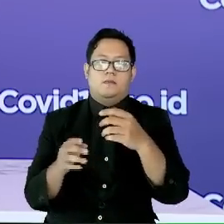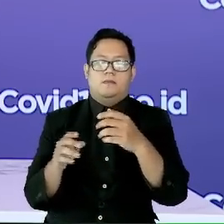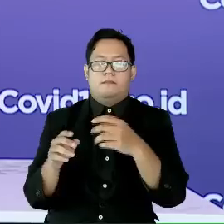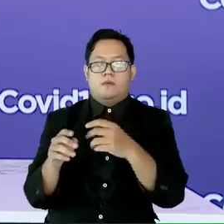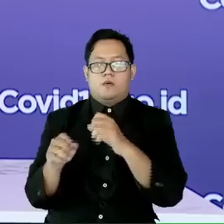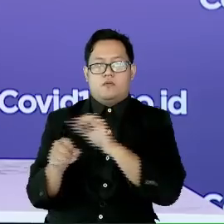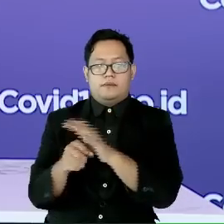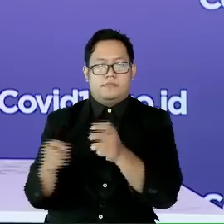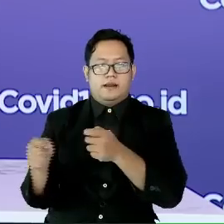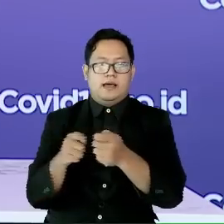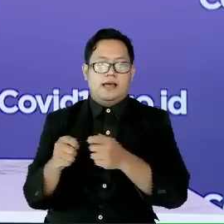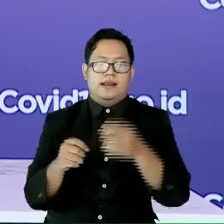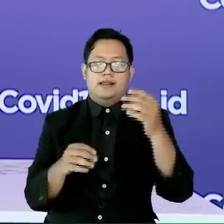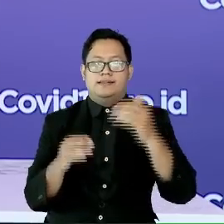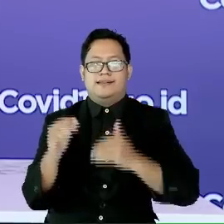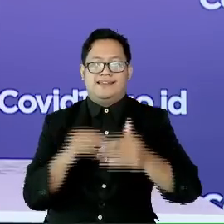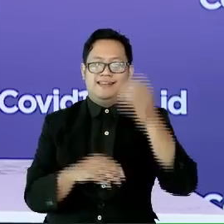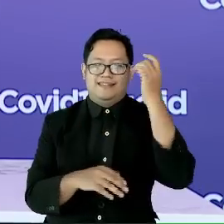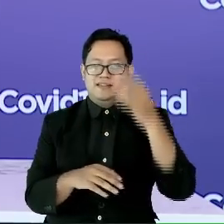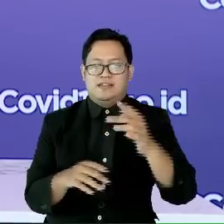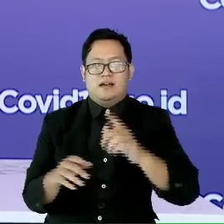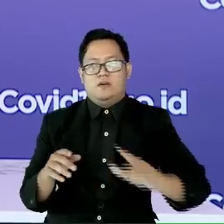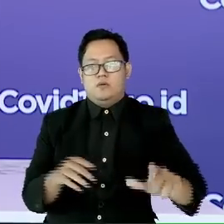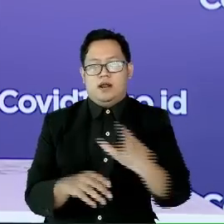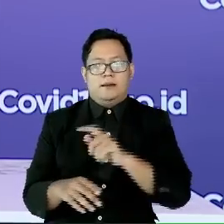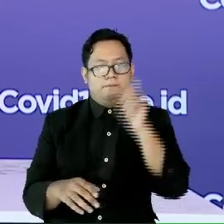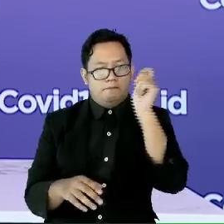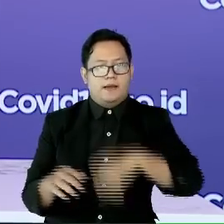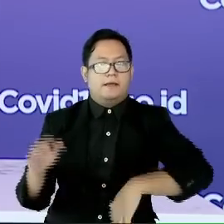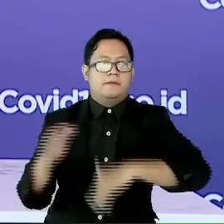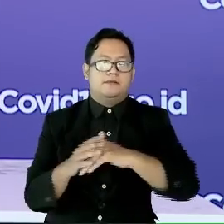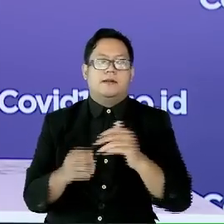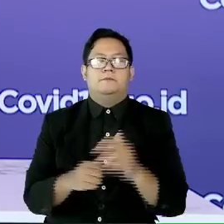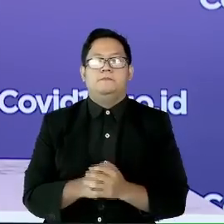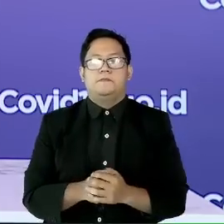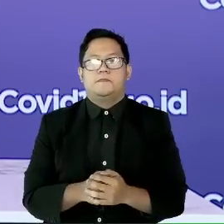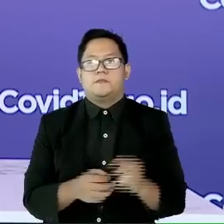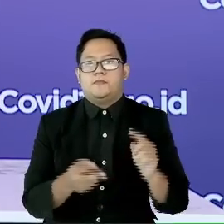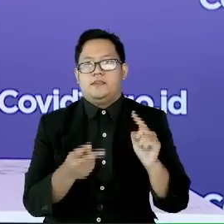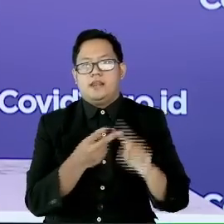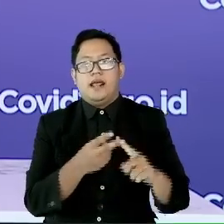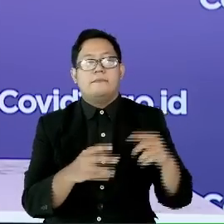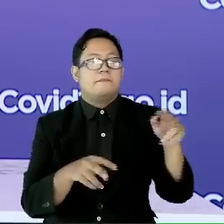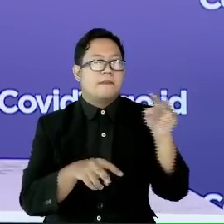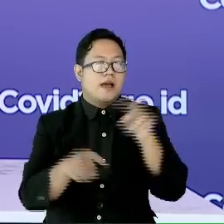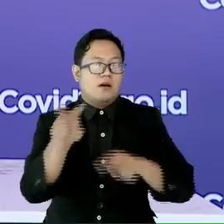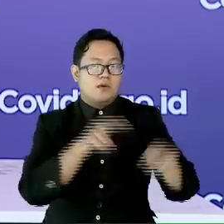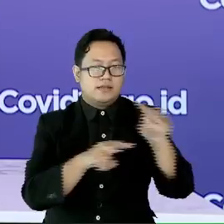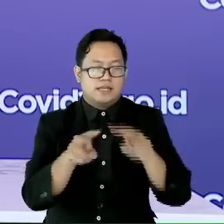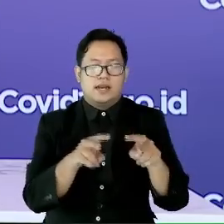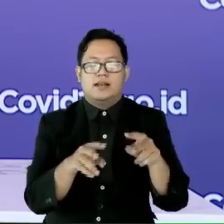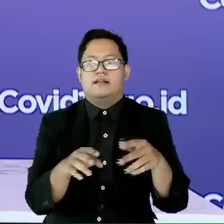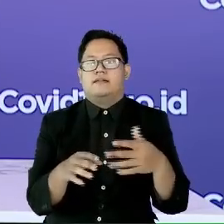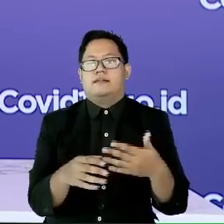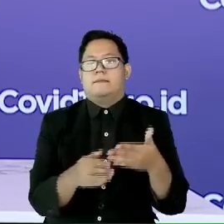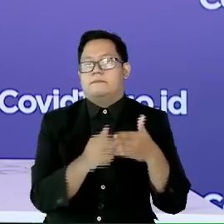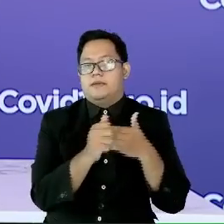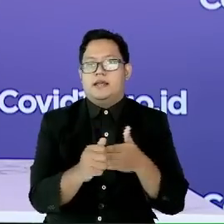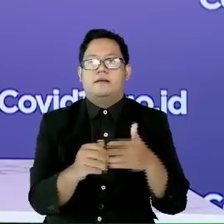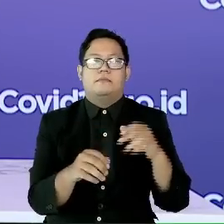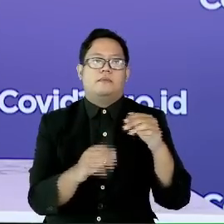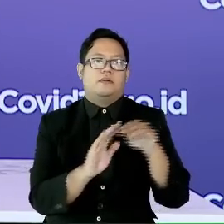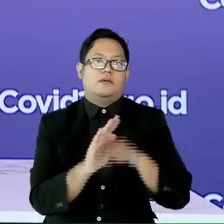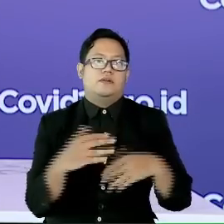di tingkat desa dan kelurahan, serta panduan pengawasan dan pembinaan penerapan protokol kesehatan di